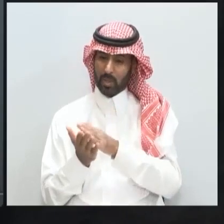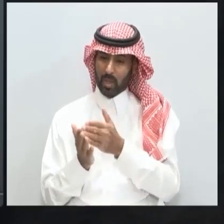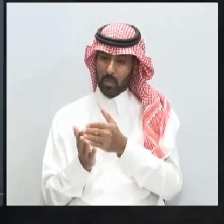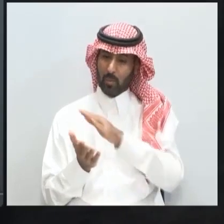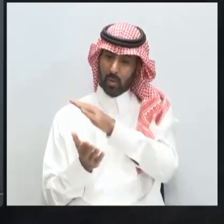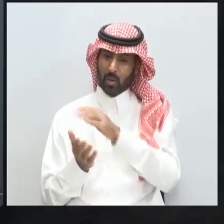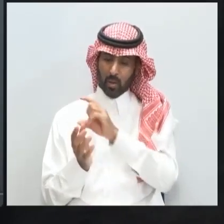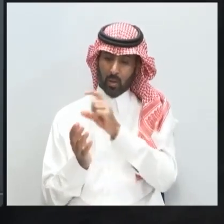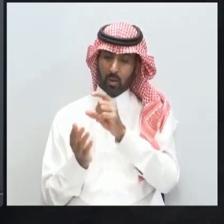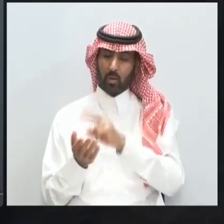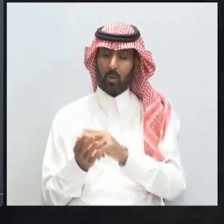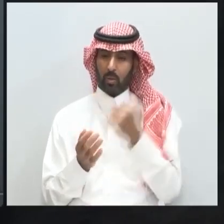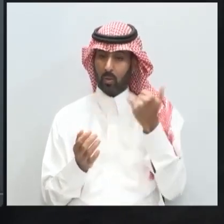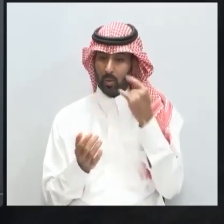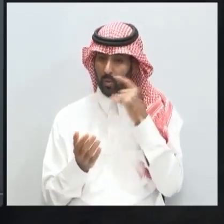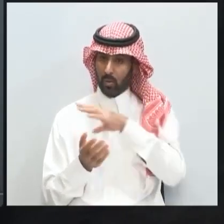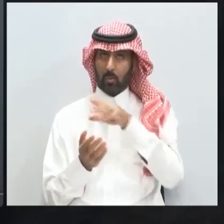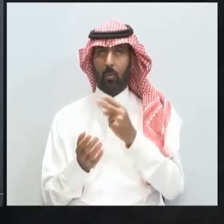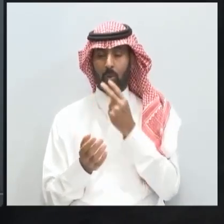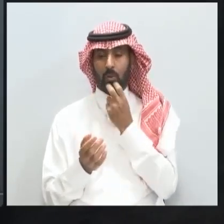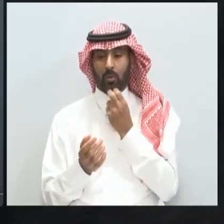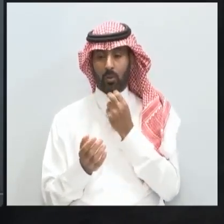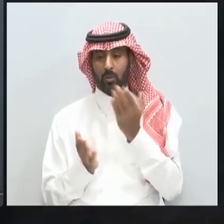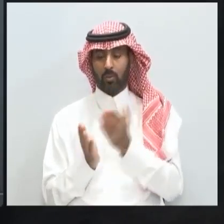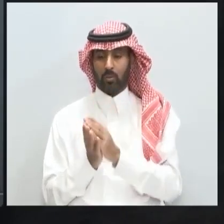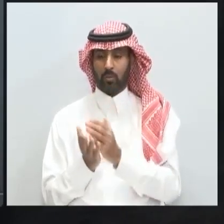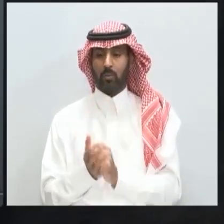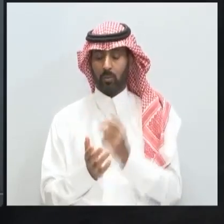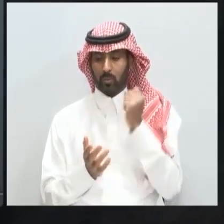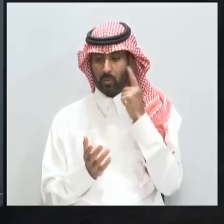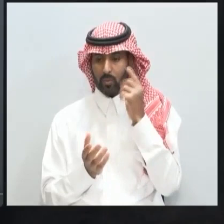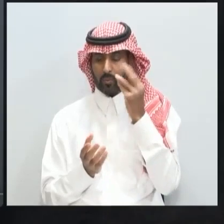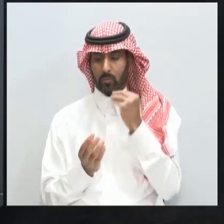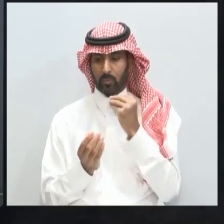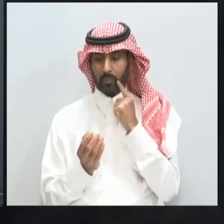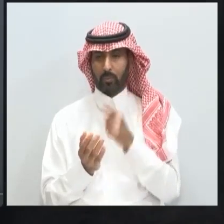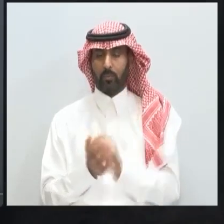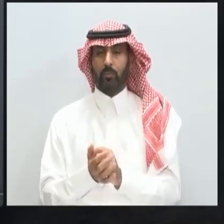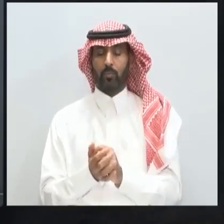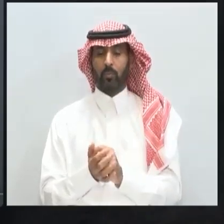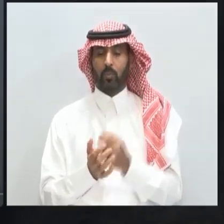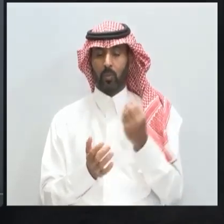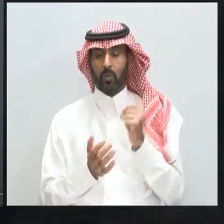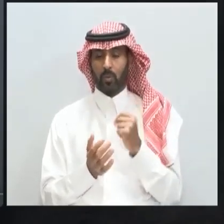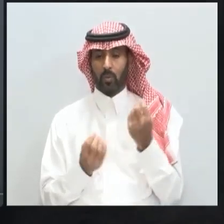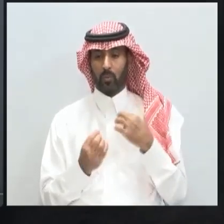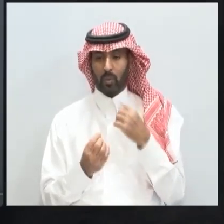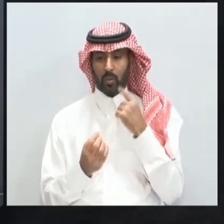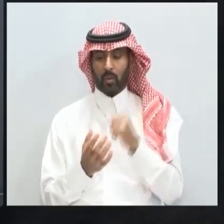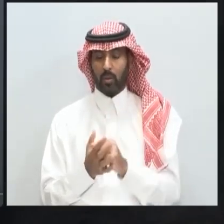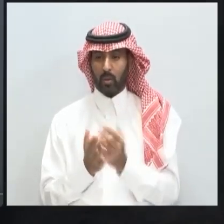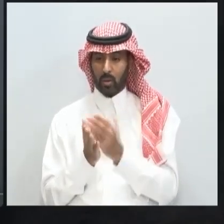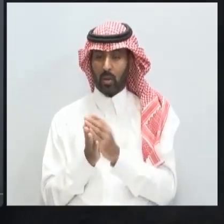كل ذلك مواضيع مهمه تتعلق بهذا العلم ولعظم فضلها فهي تتعلق